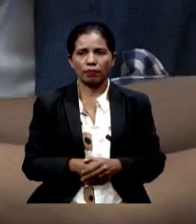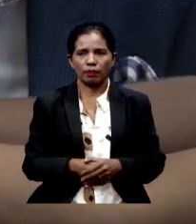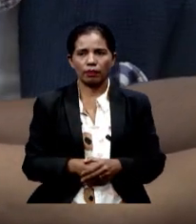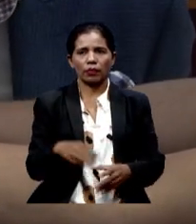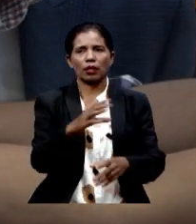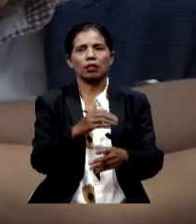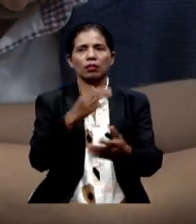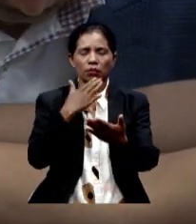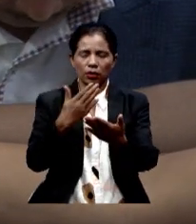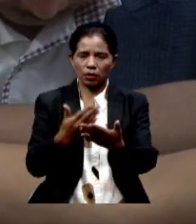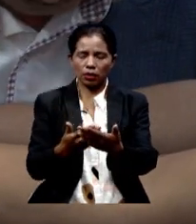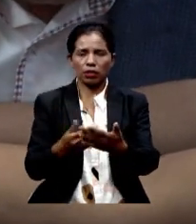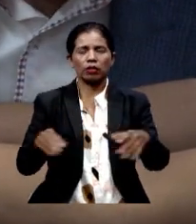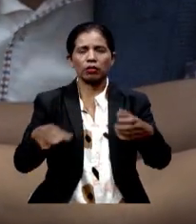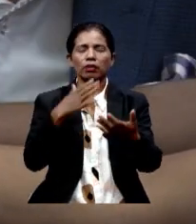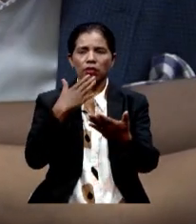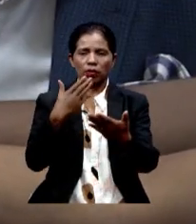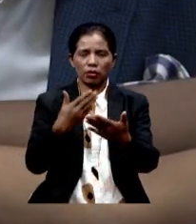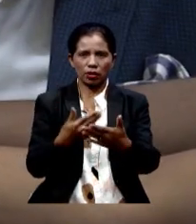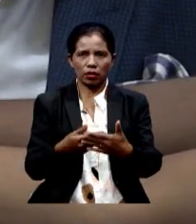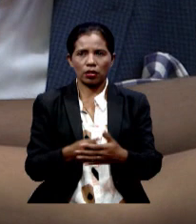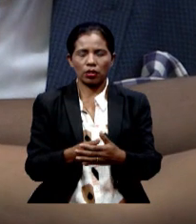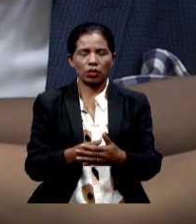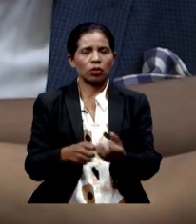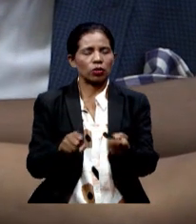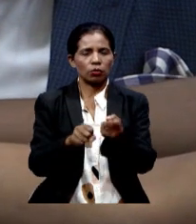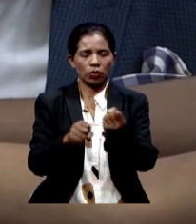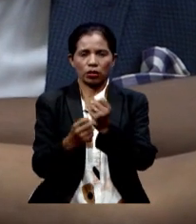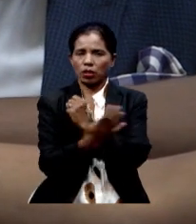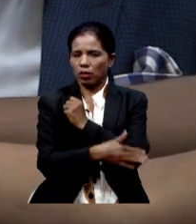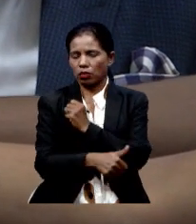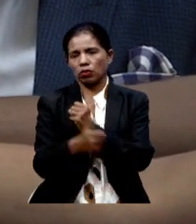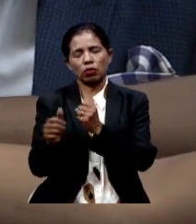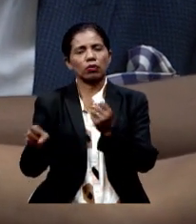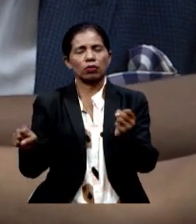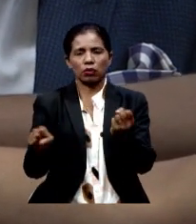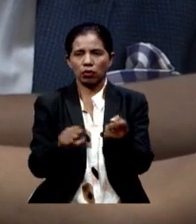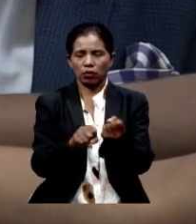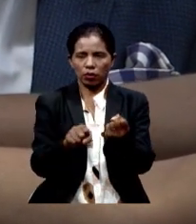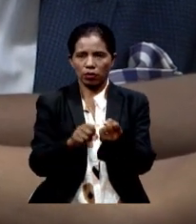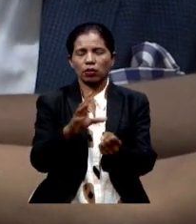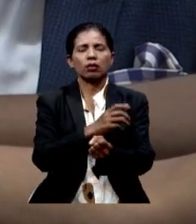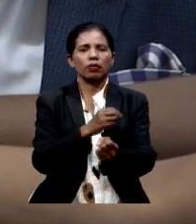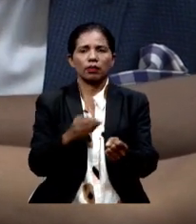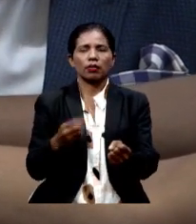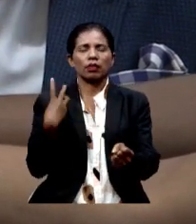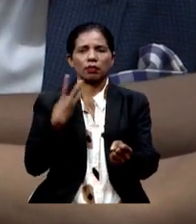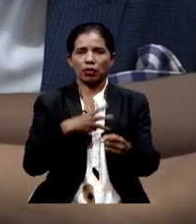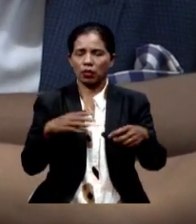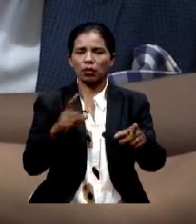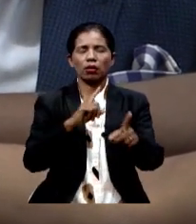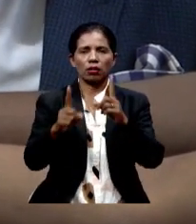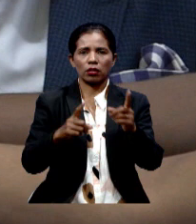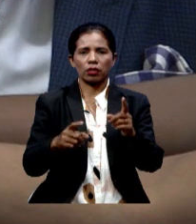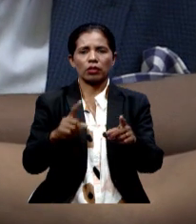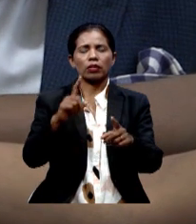sangat kuat dan dukungan semua negara pasti full. Dan kait dalam kaitan ini, minggu